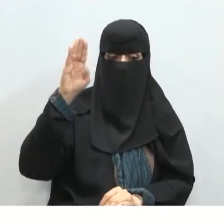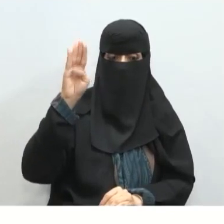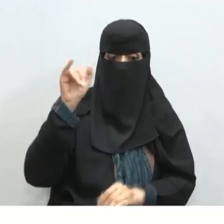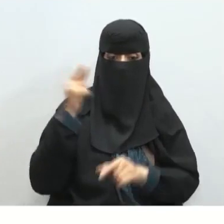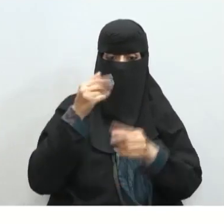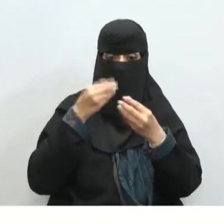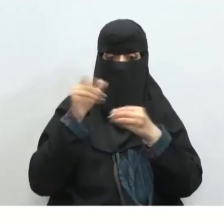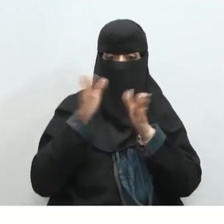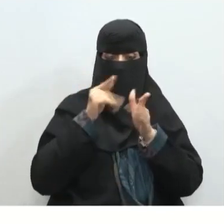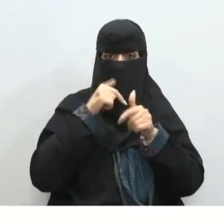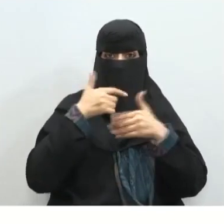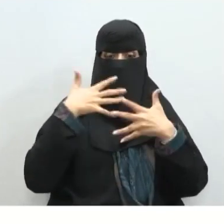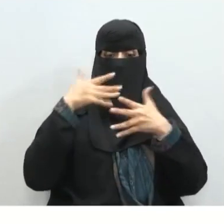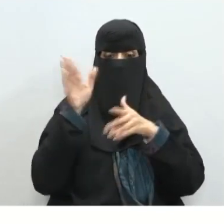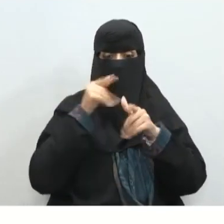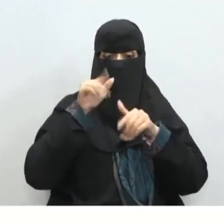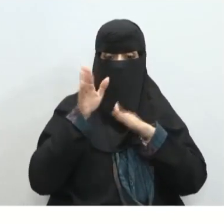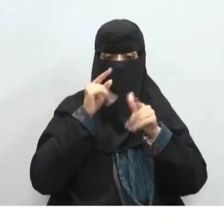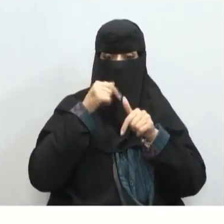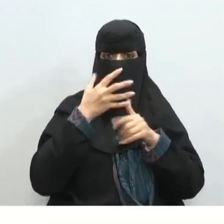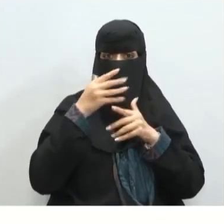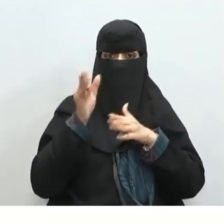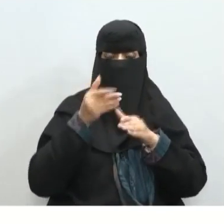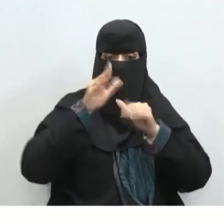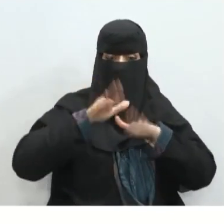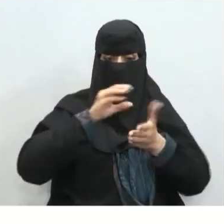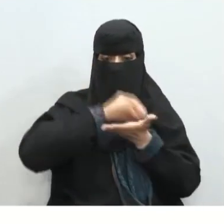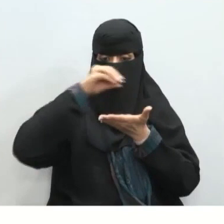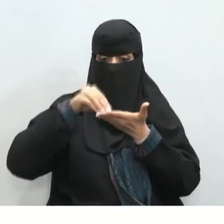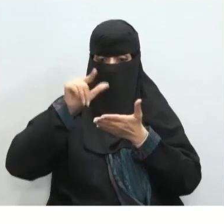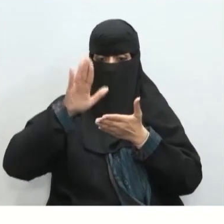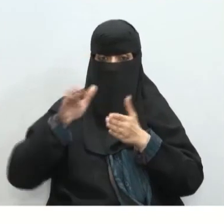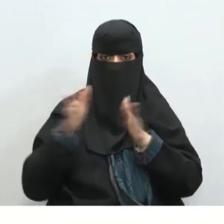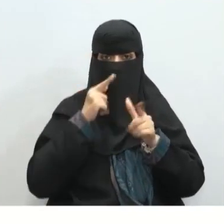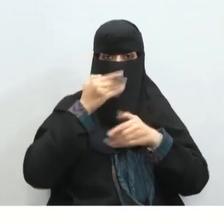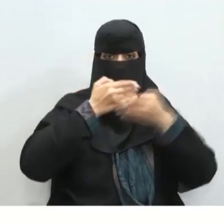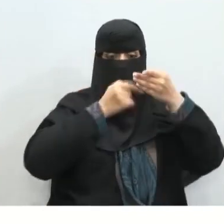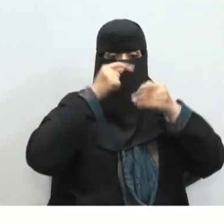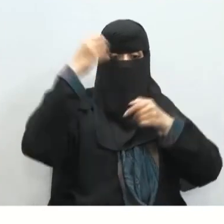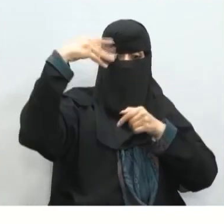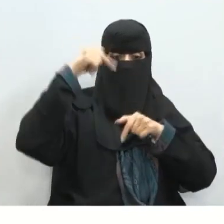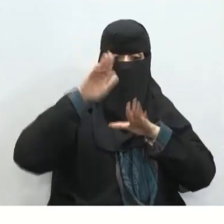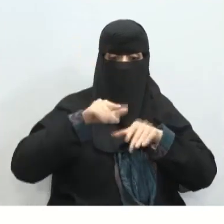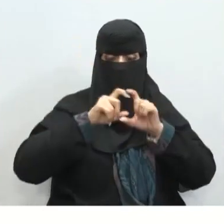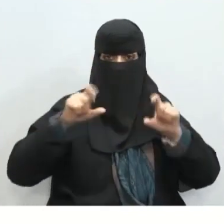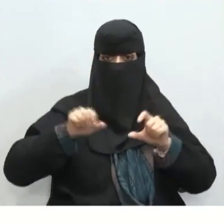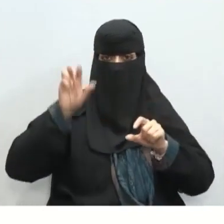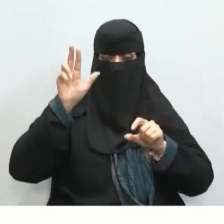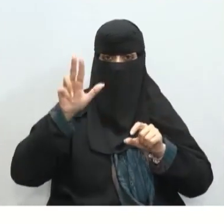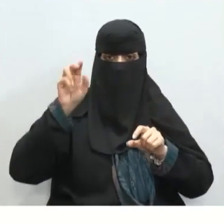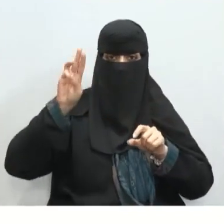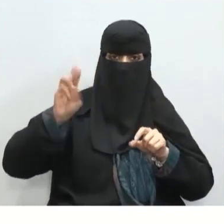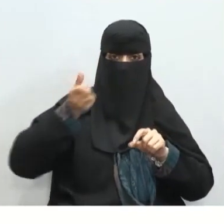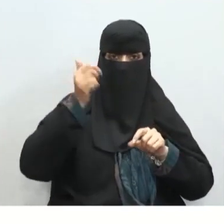الثايلاكويد اما في التنفس الخلوي فهو الاكسجين يحدث النقل الالكتروني في البناء الضوئي في اغشيه الثايلاكويد اما في